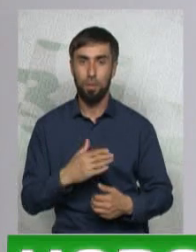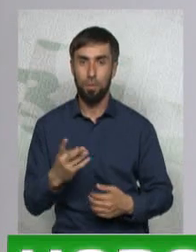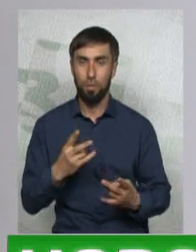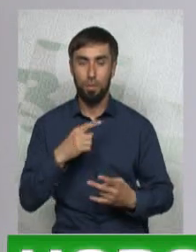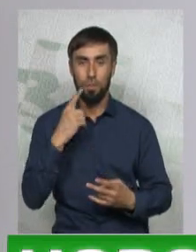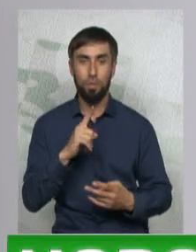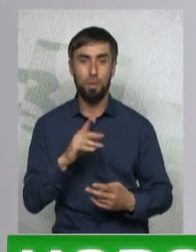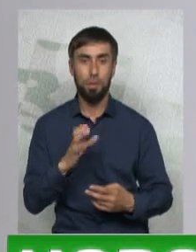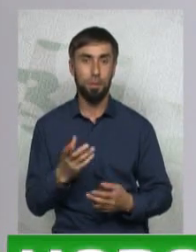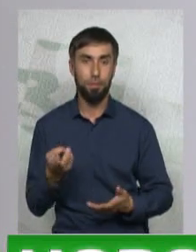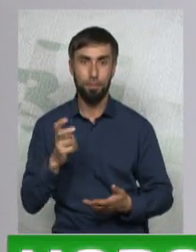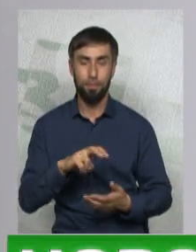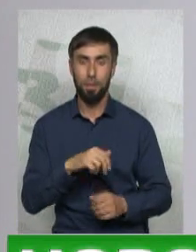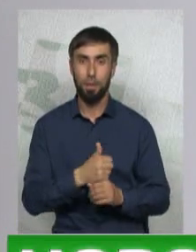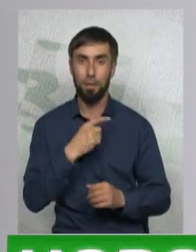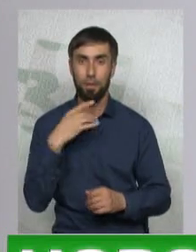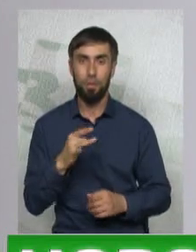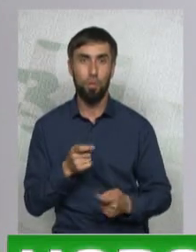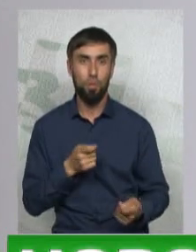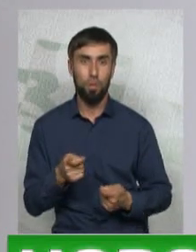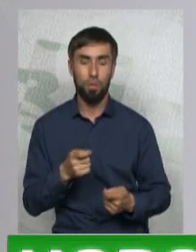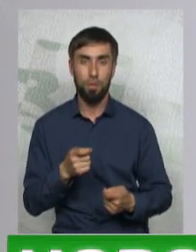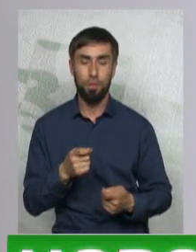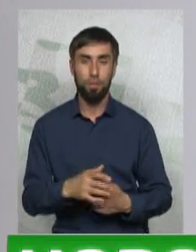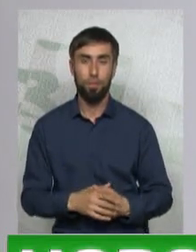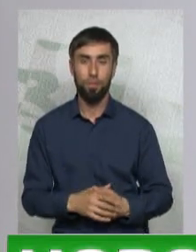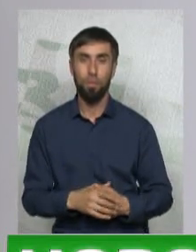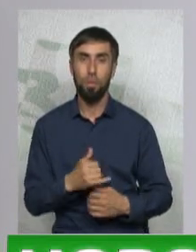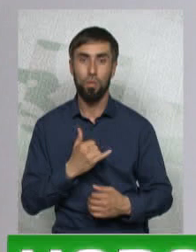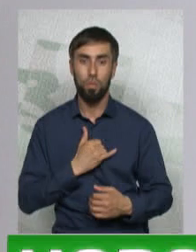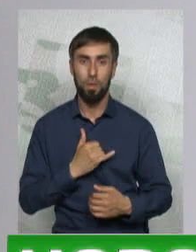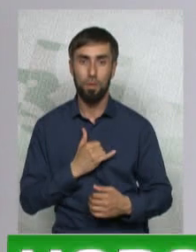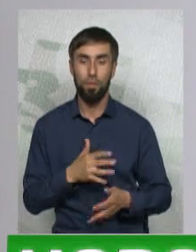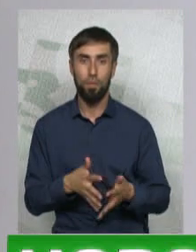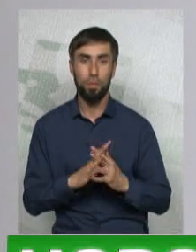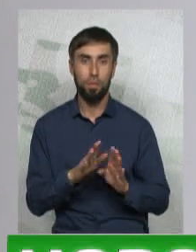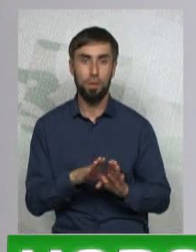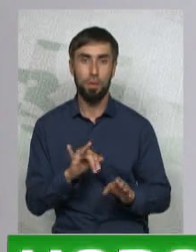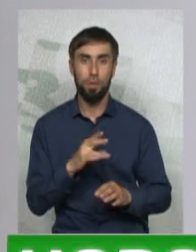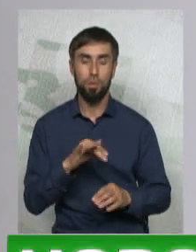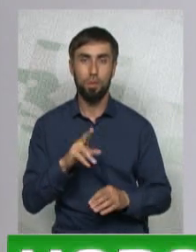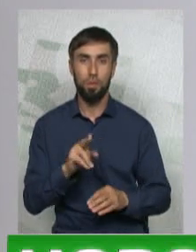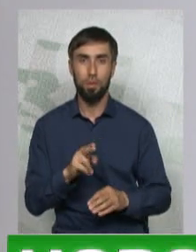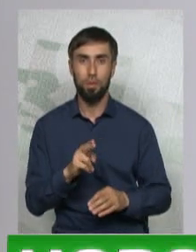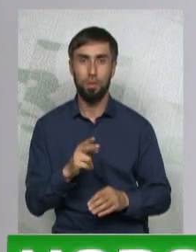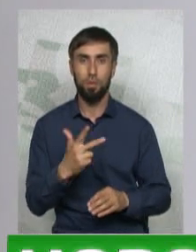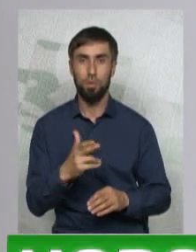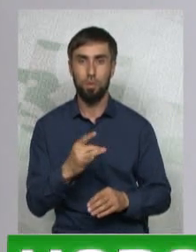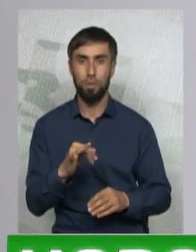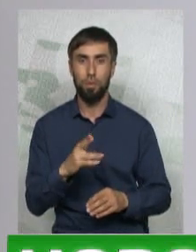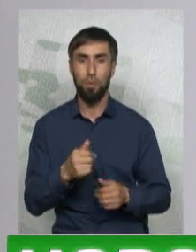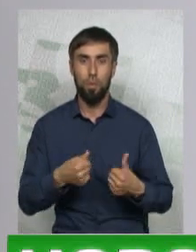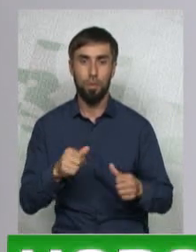с приходом главы к руководству республики у нас возобновились такие институты, например, как трехсторонняя комиссия